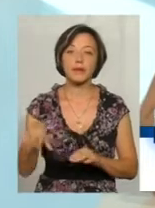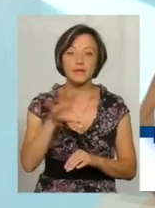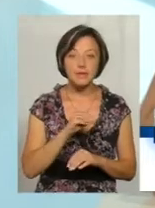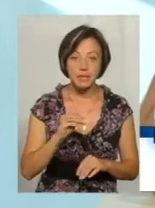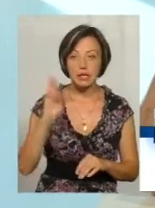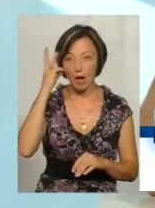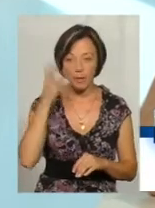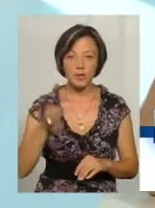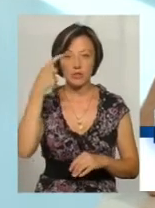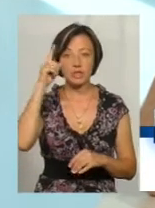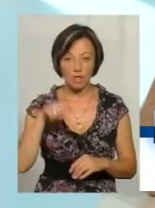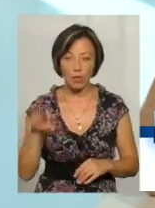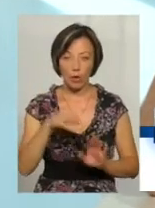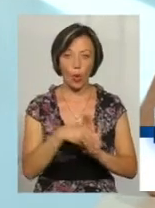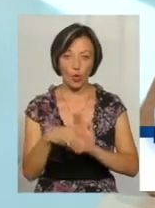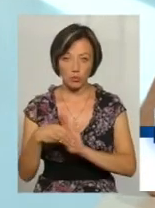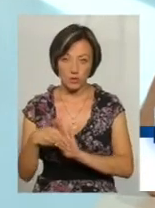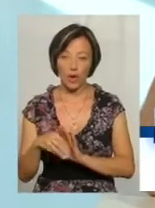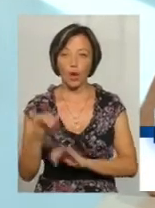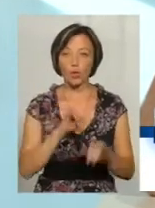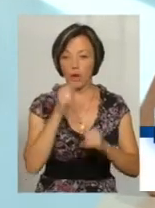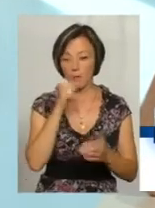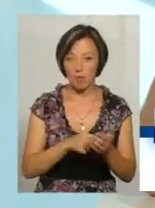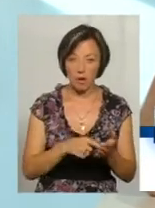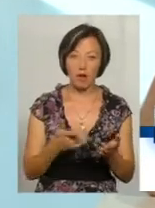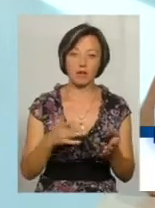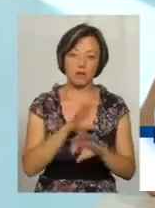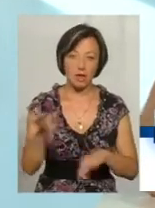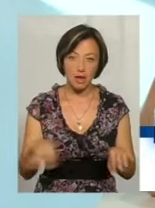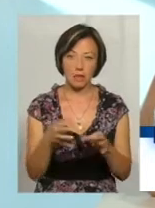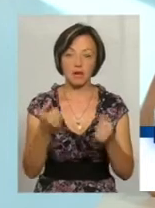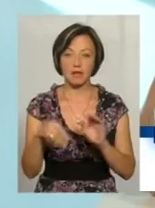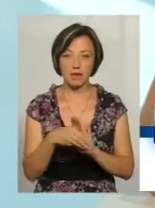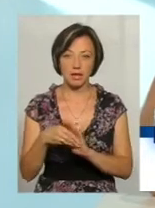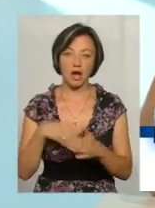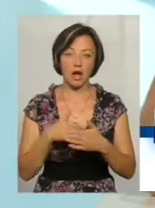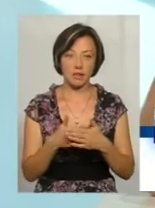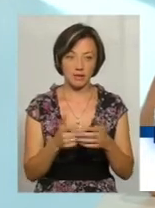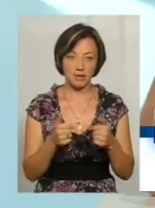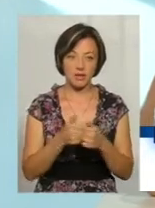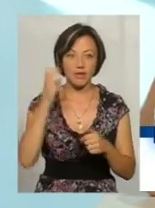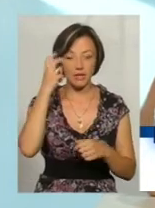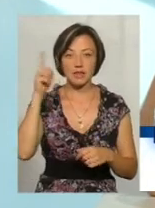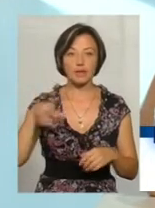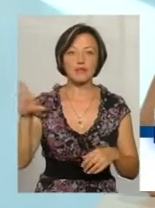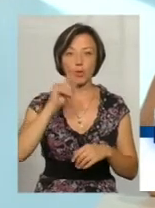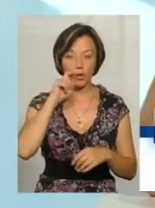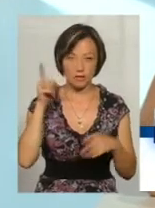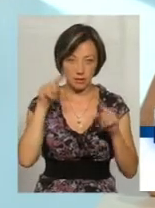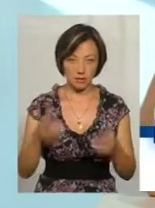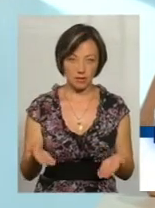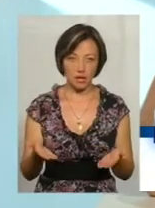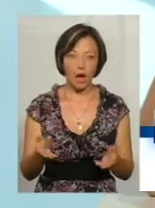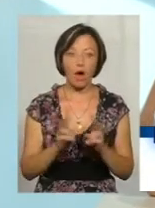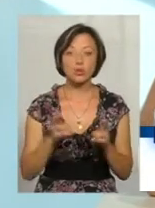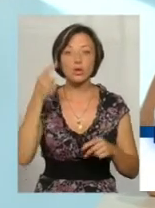на Хмельниччині вже знають про корупцію, і куди попали, корупційну схему, брали взятки громадські активісти. В Києві знають, вся Україна знає. А